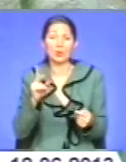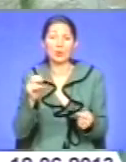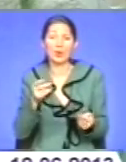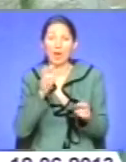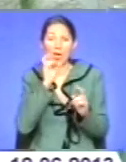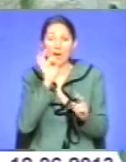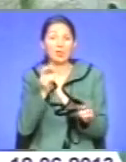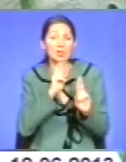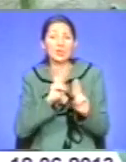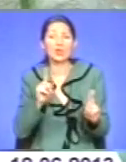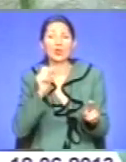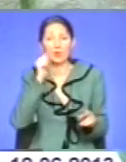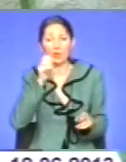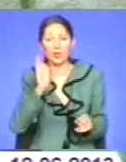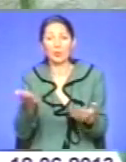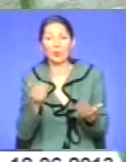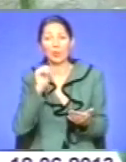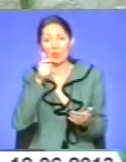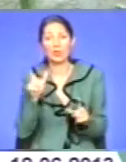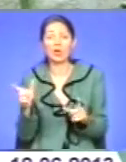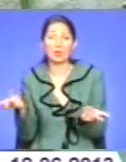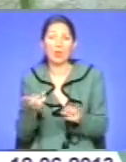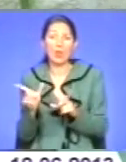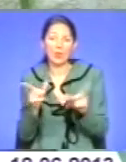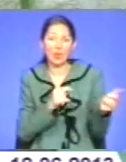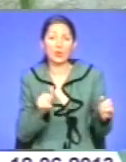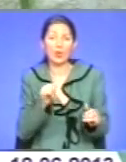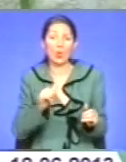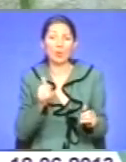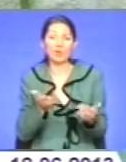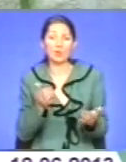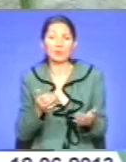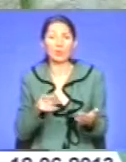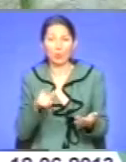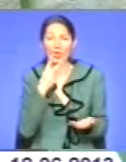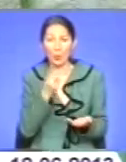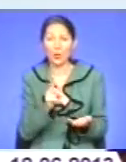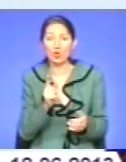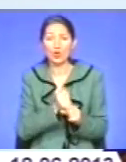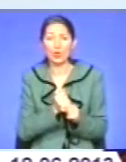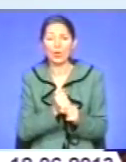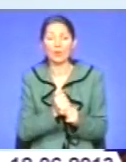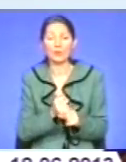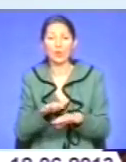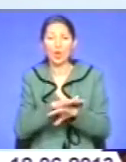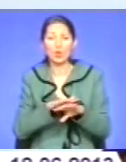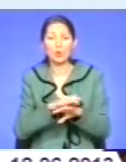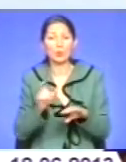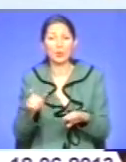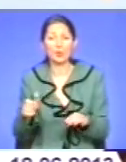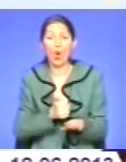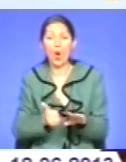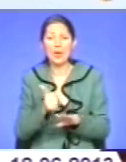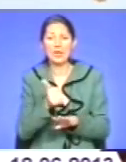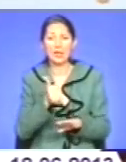що завтра буде. Може, завтра прийдеться виїхати кудись, може, завтра там якась революція станеться. Тоді я побачу, що робити. І суспільство, і його лідери